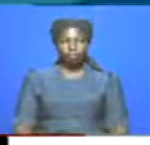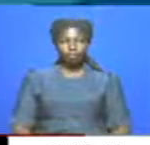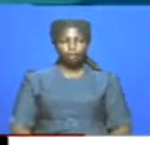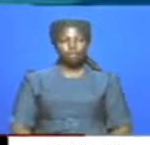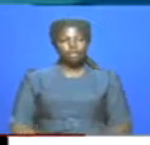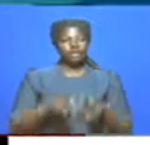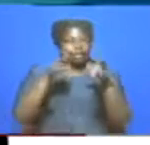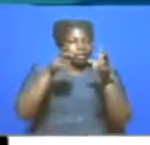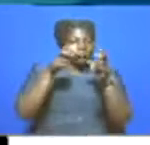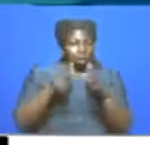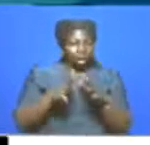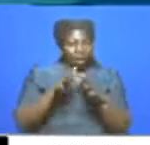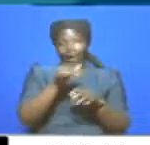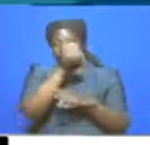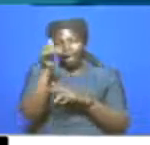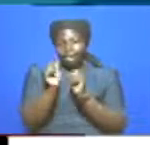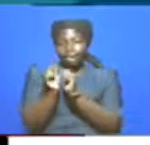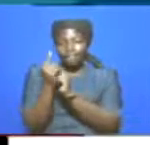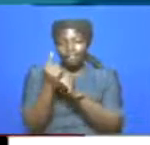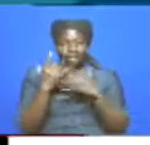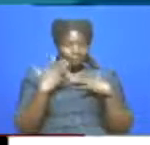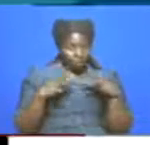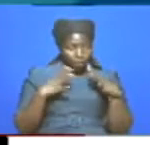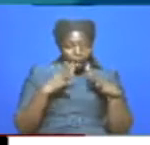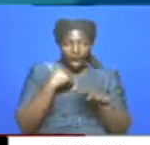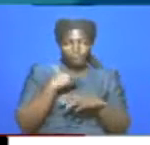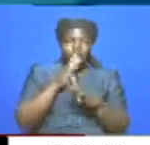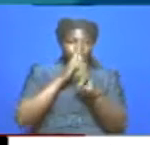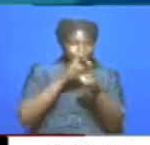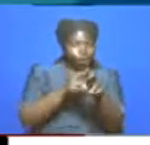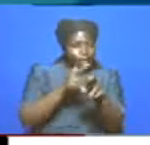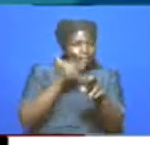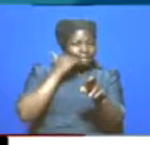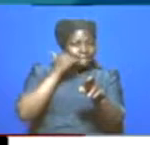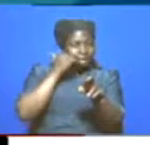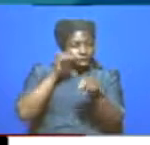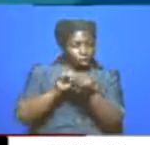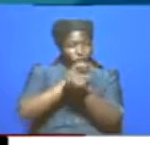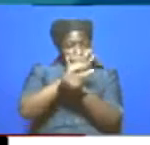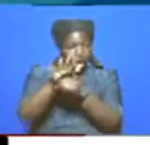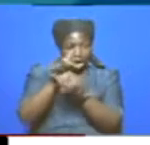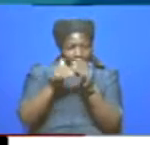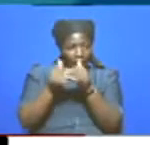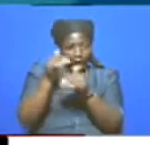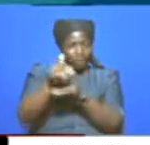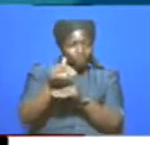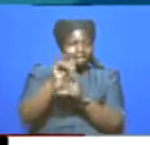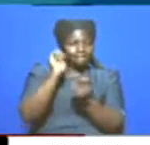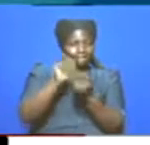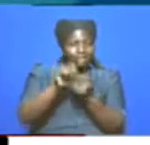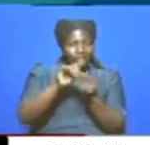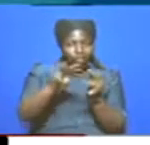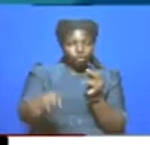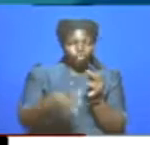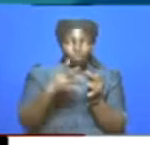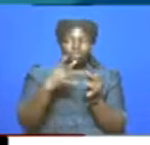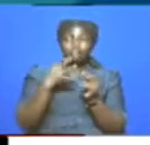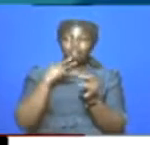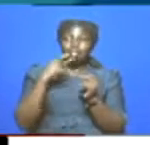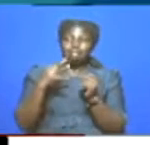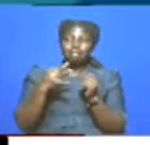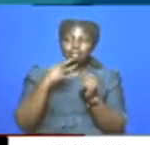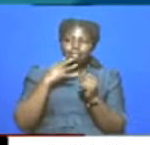Mtazamaji, watu wengine 11 wameripotiwa kuambukizwa ugonjwa wa COVID-19 baada ya sampuli 4928